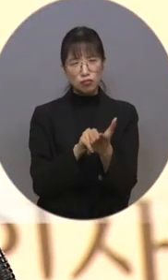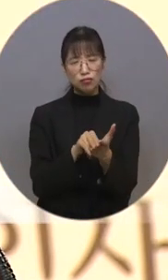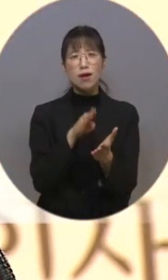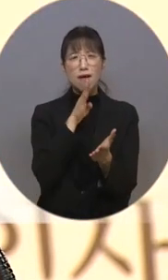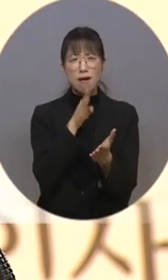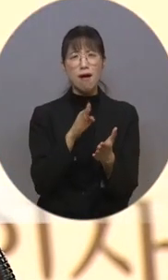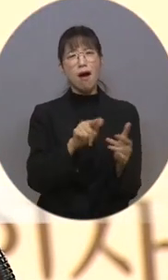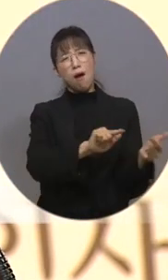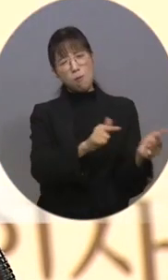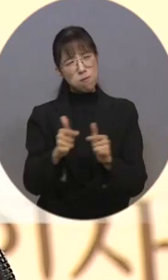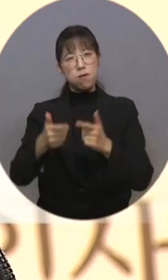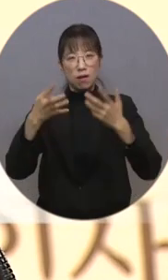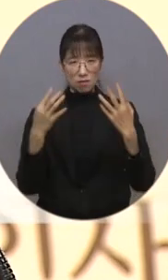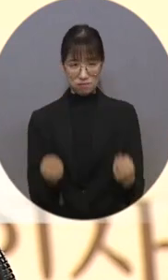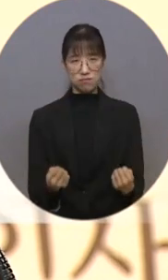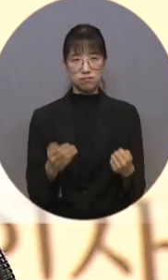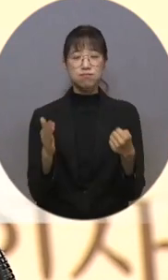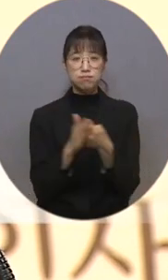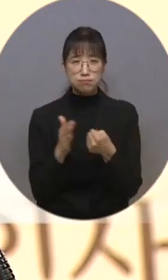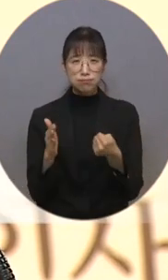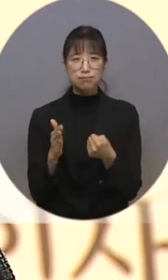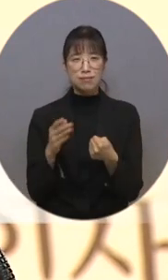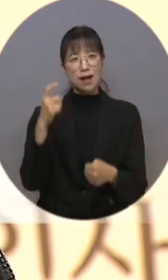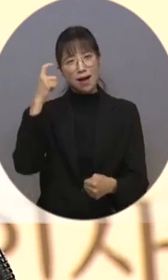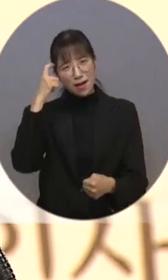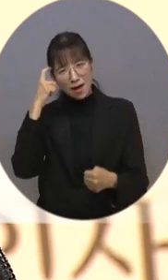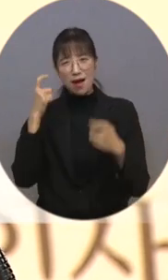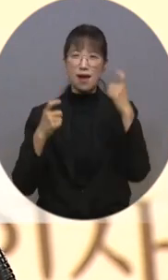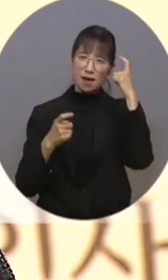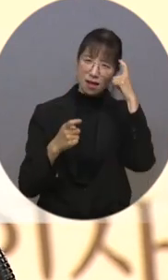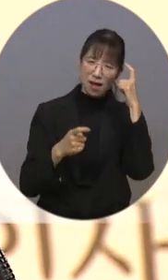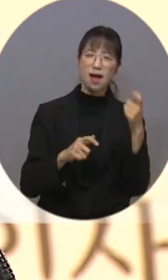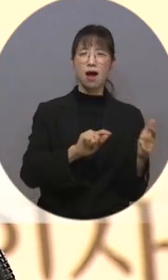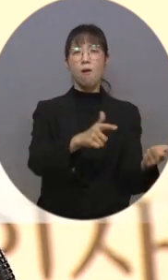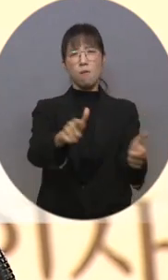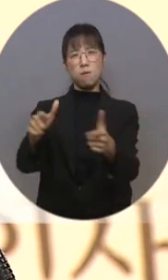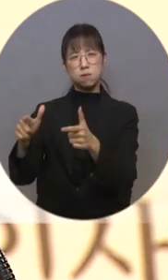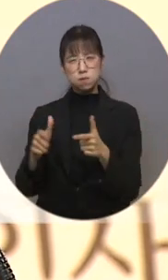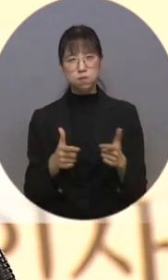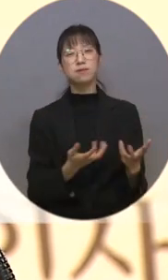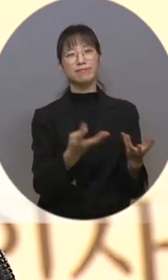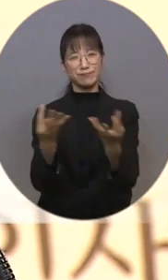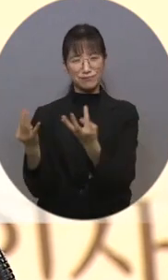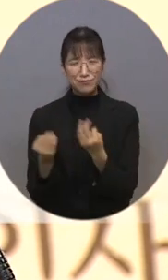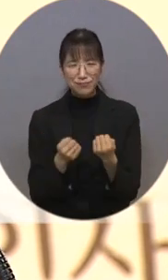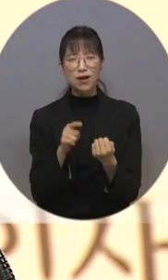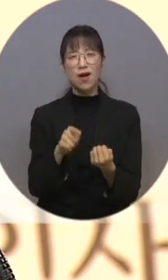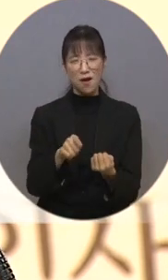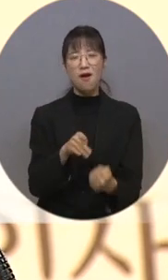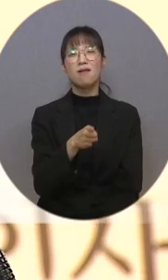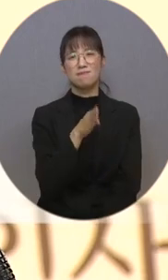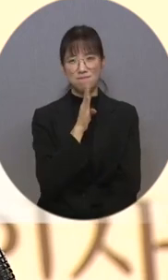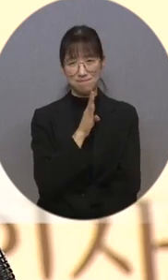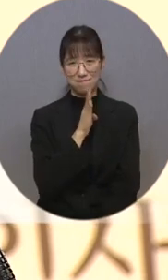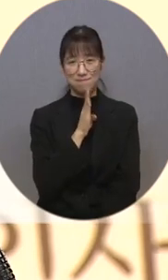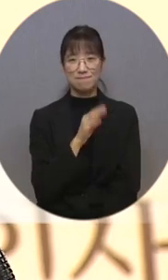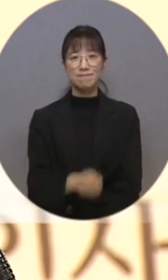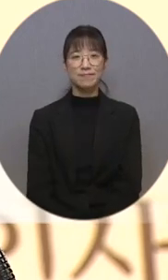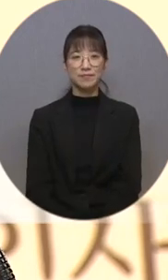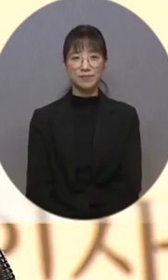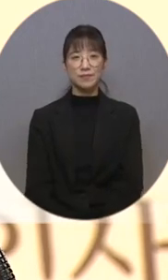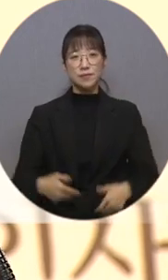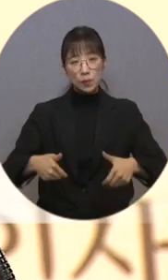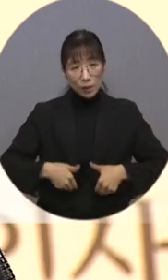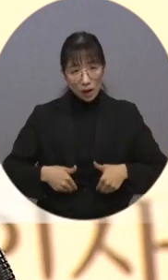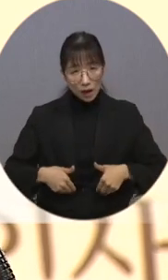스펙트럼이 넓습니다. 그렇기 때문에 다양한 목소리가 나올 수밖에 없는 것은 어떻게 보면 당연합니다.